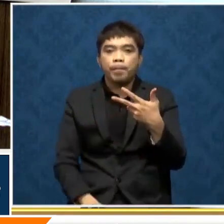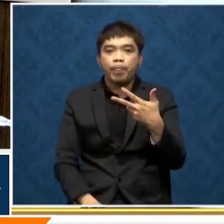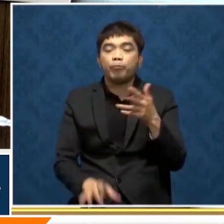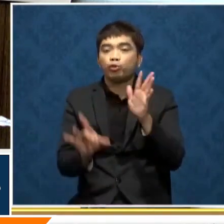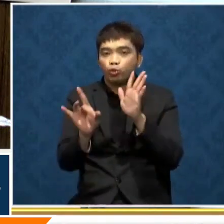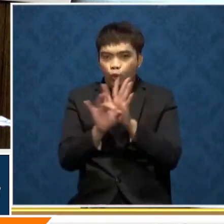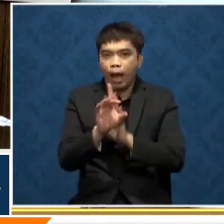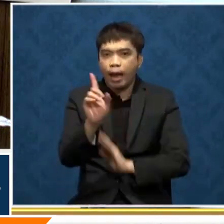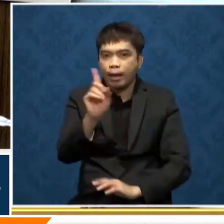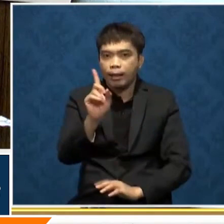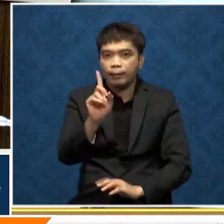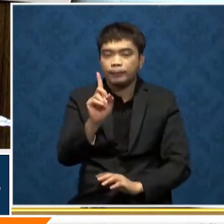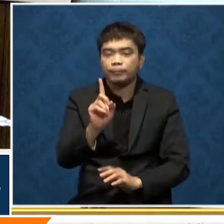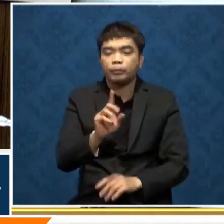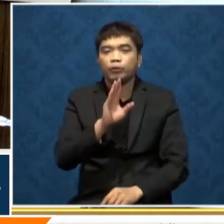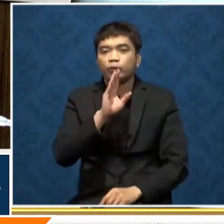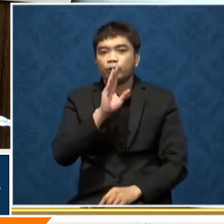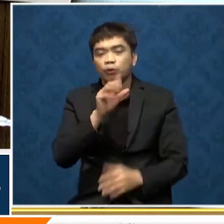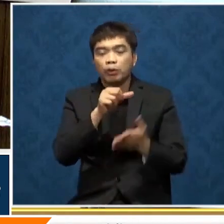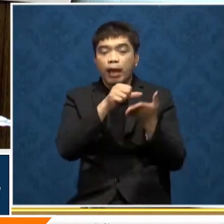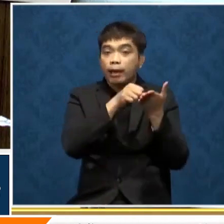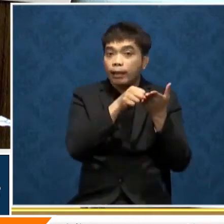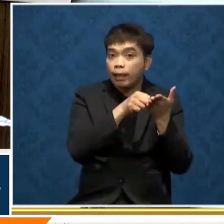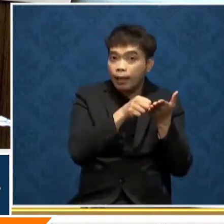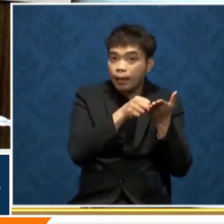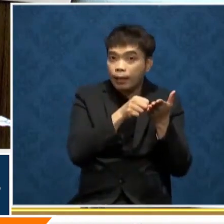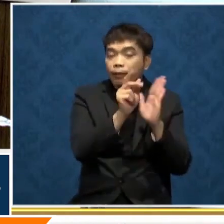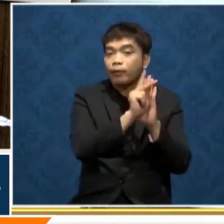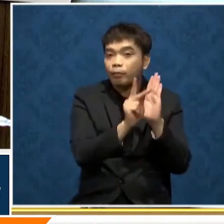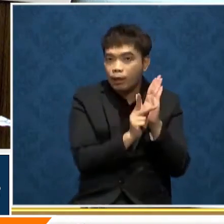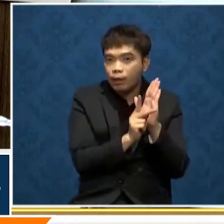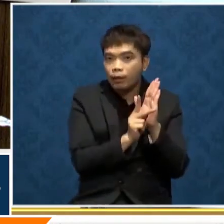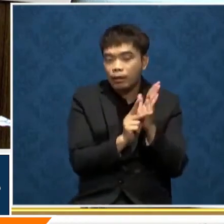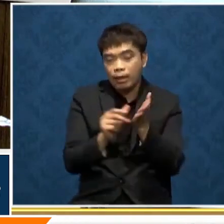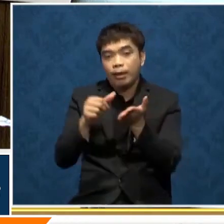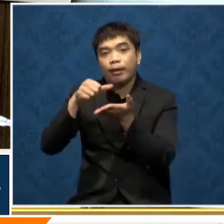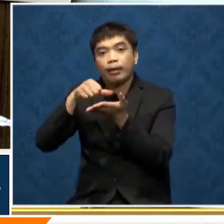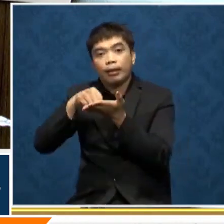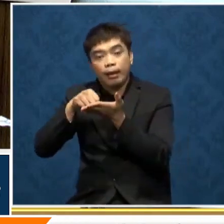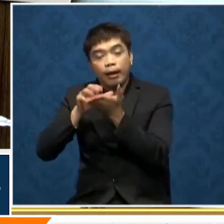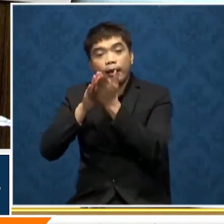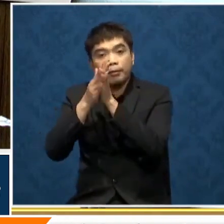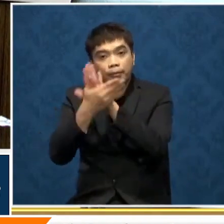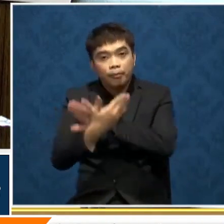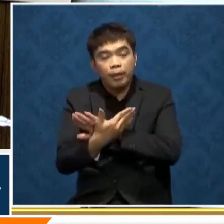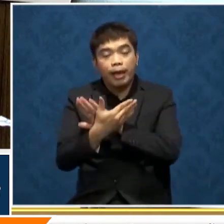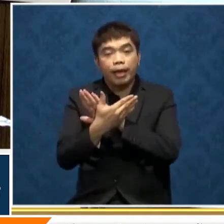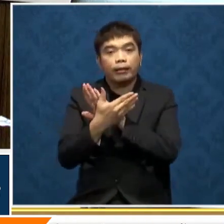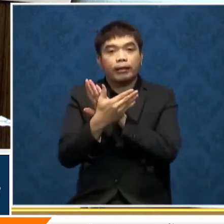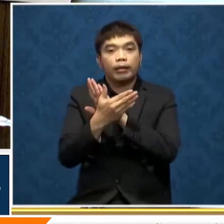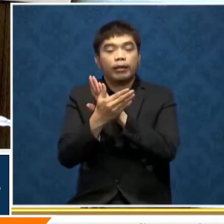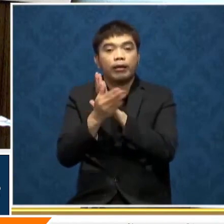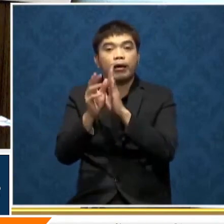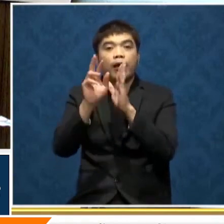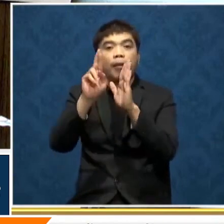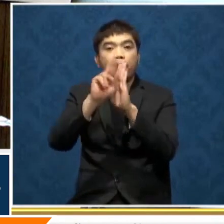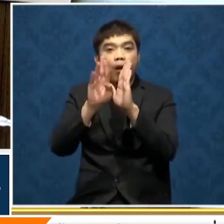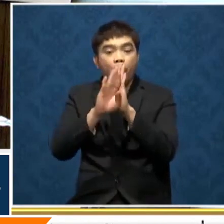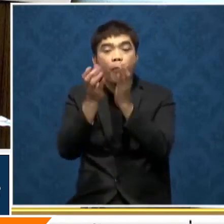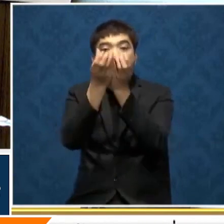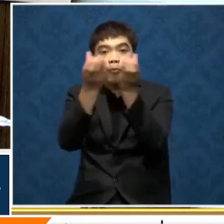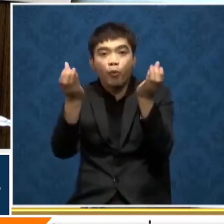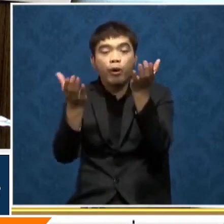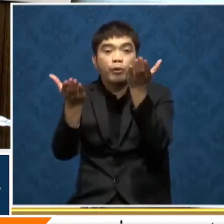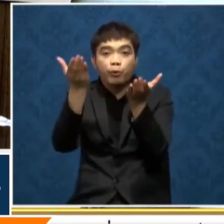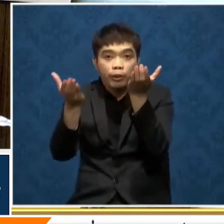สุดท้ายจริงๆคือไม่ว่าจะการปฏิรูปกฎหมายหรือการปฏิรูปกระบวนการยุติธรรมนะครับสำคัญ